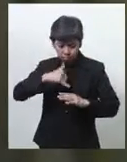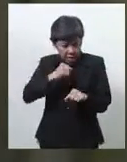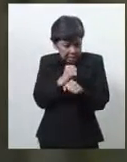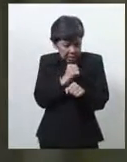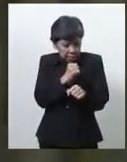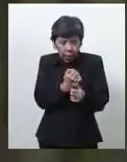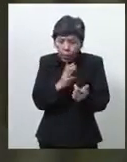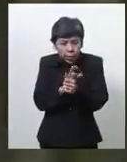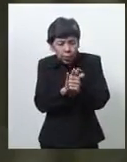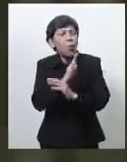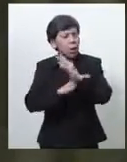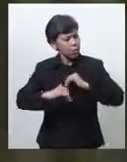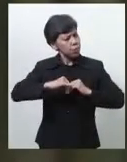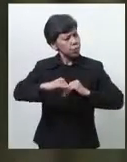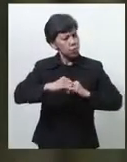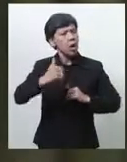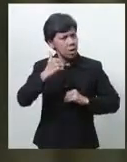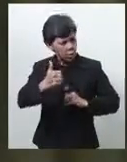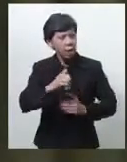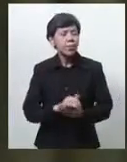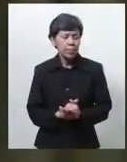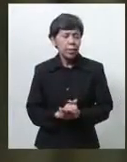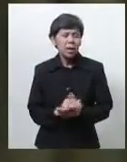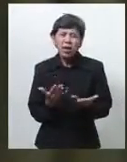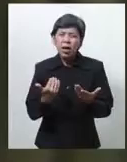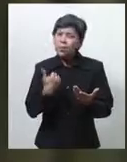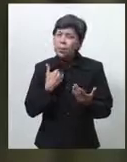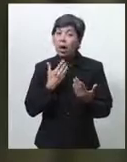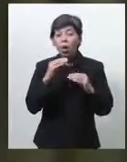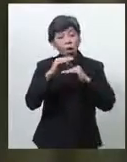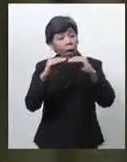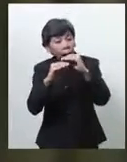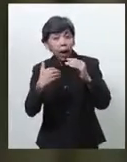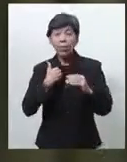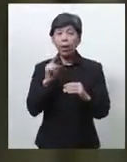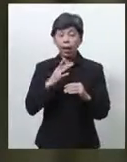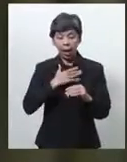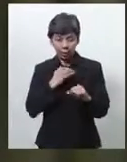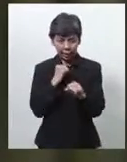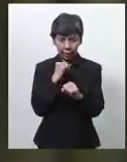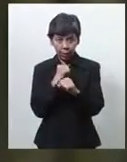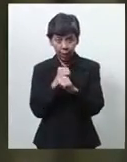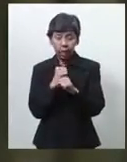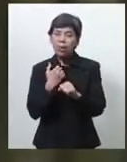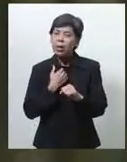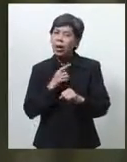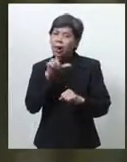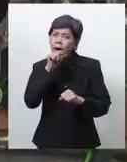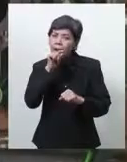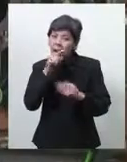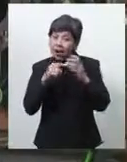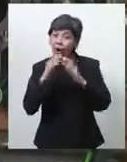ครับถึงจะแล้วก็ค่อยๆแบบว่ามีโครงการมีอะไรอย่างเงี้ยที่เราทีมงานที่มหาไทยเขาจัดมาใช่ไหม